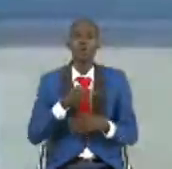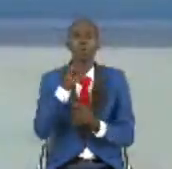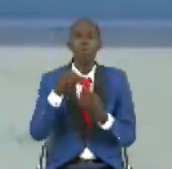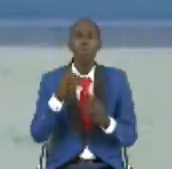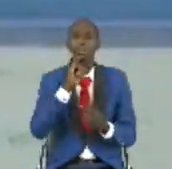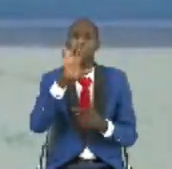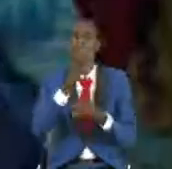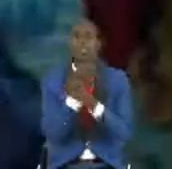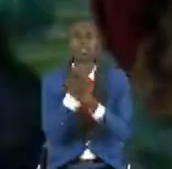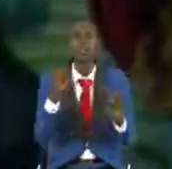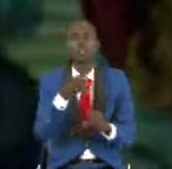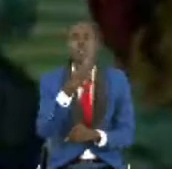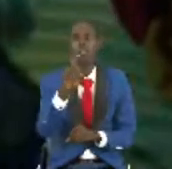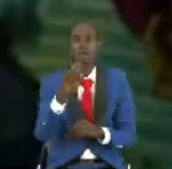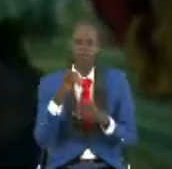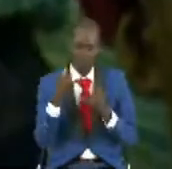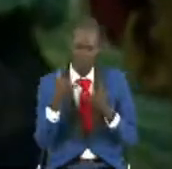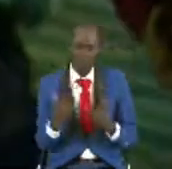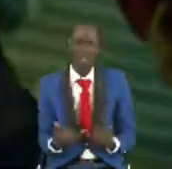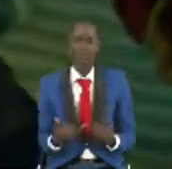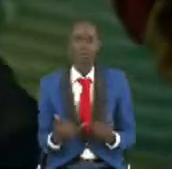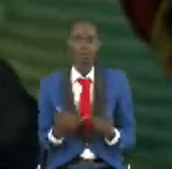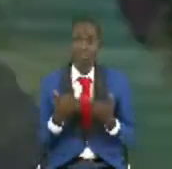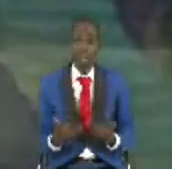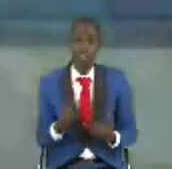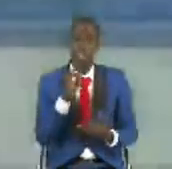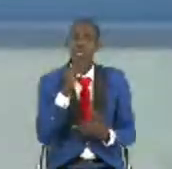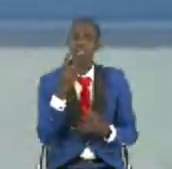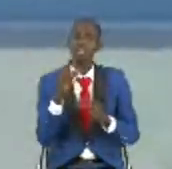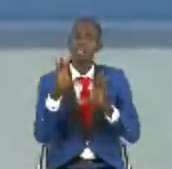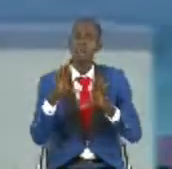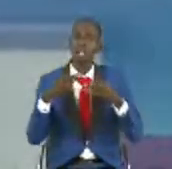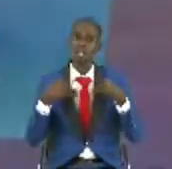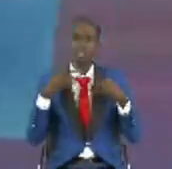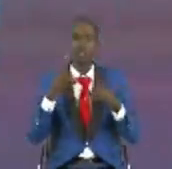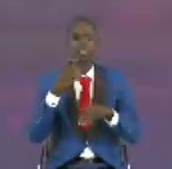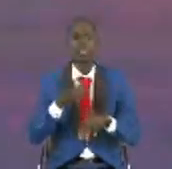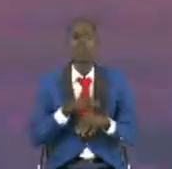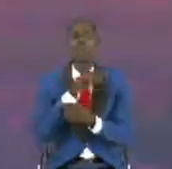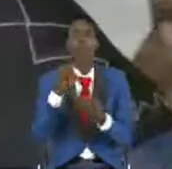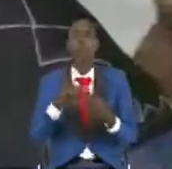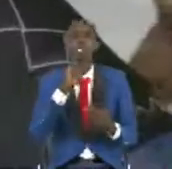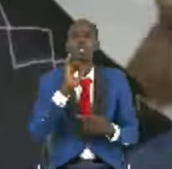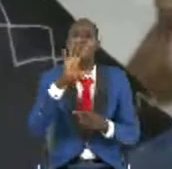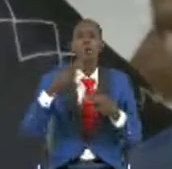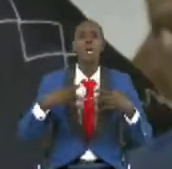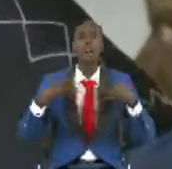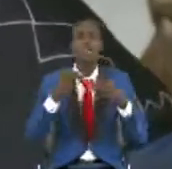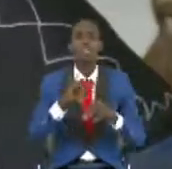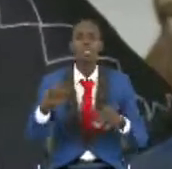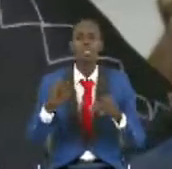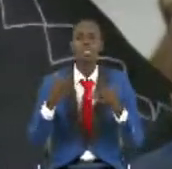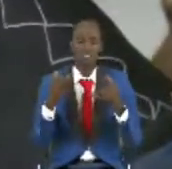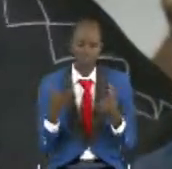Ton salut, c'est quand? Maintenant, c'est le moment favorable. Ta guérison, c'est quand?